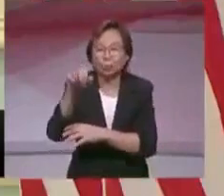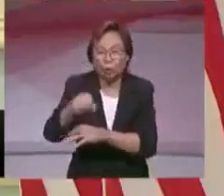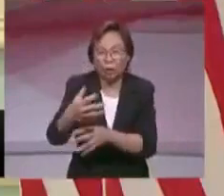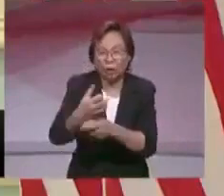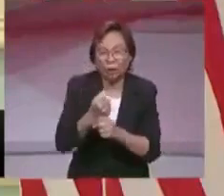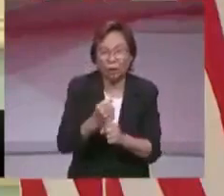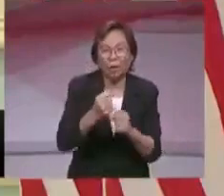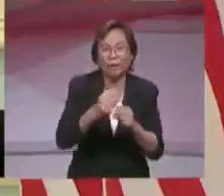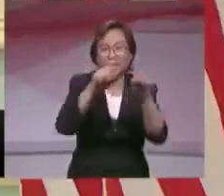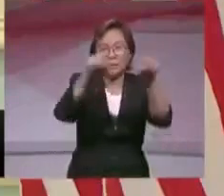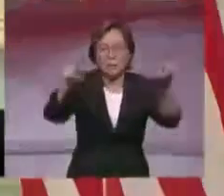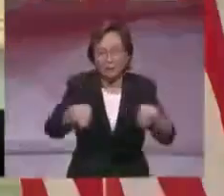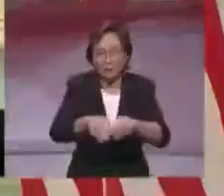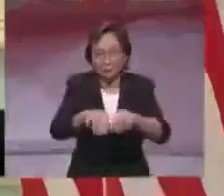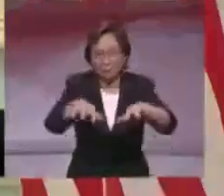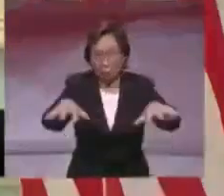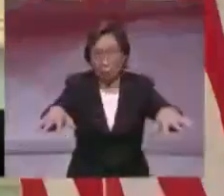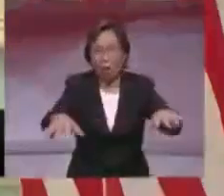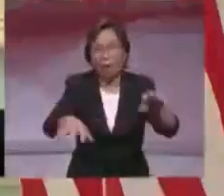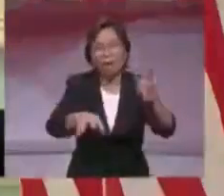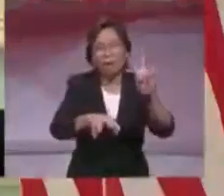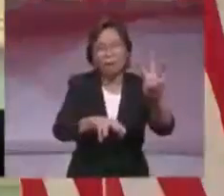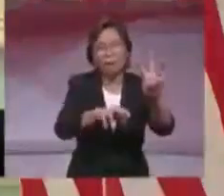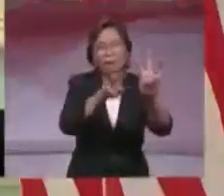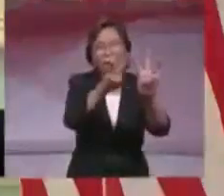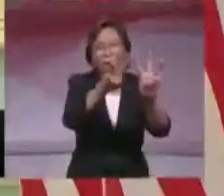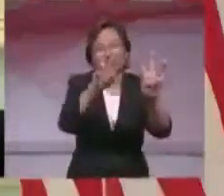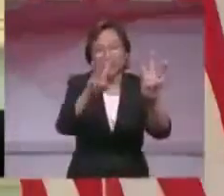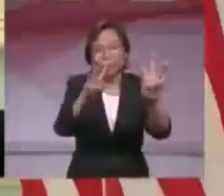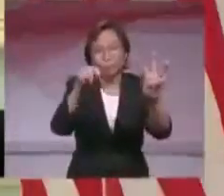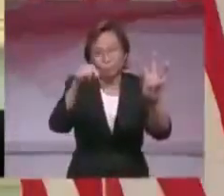melalui laman sesawang